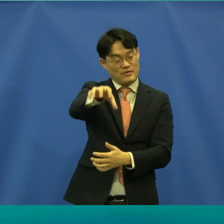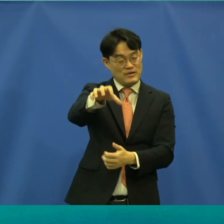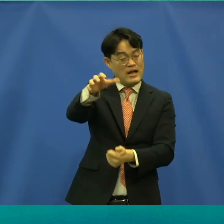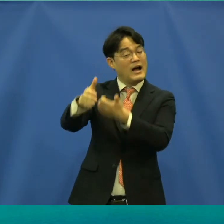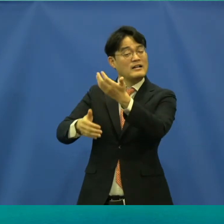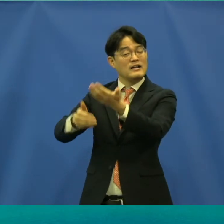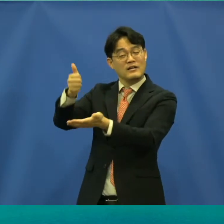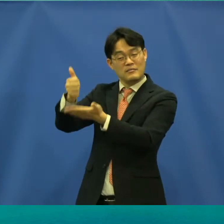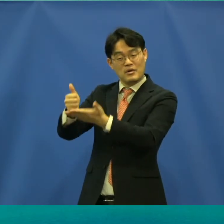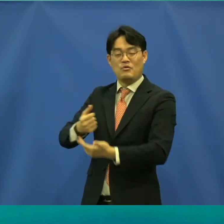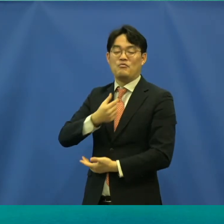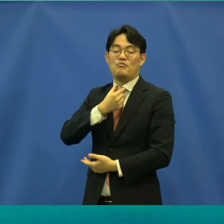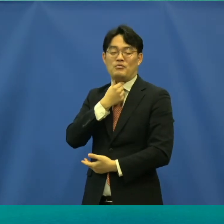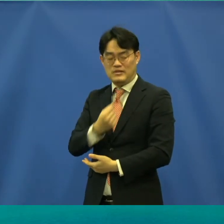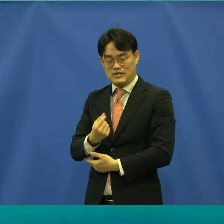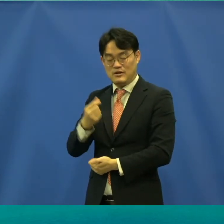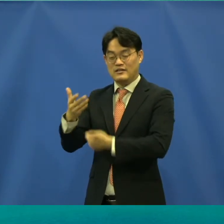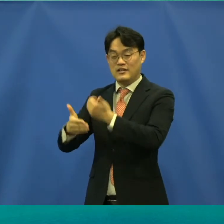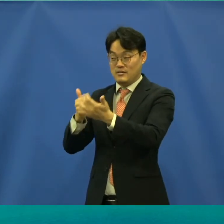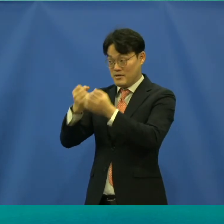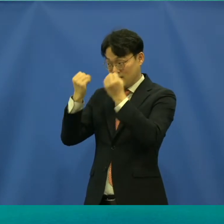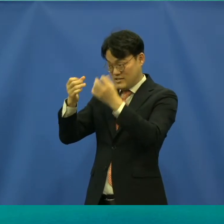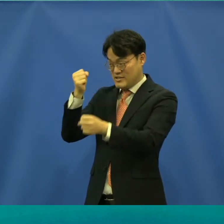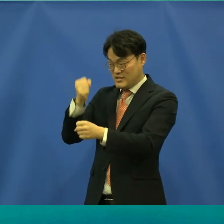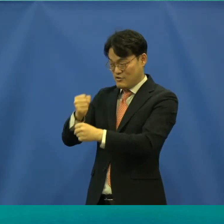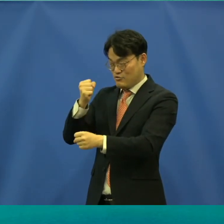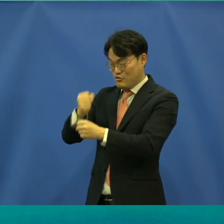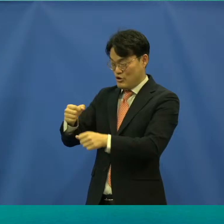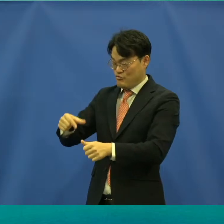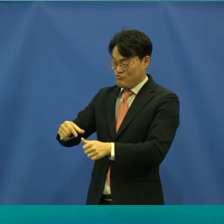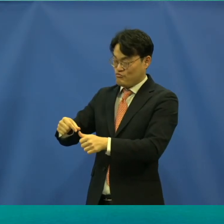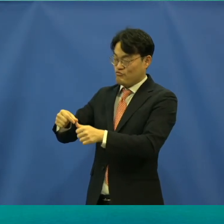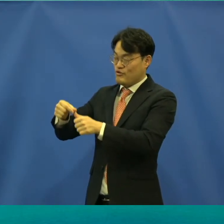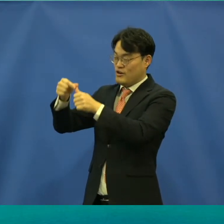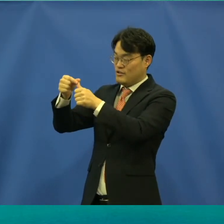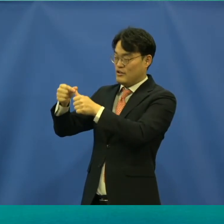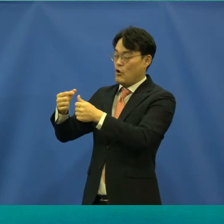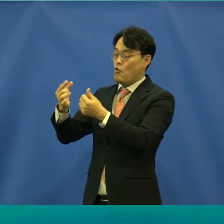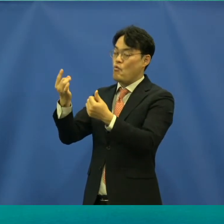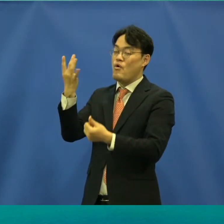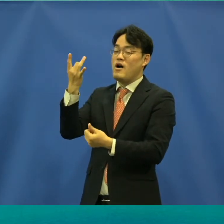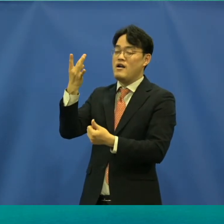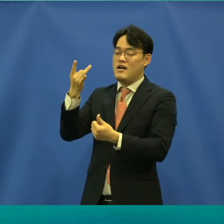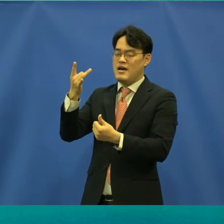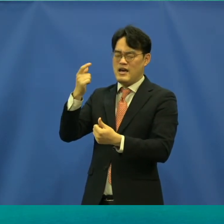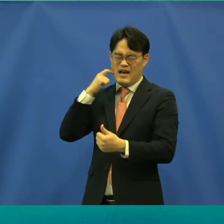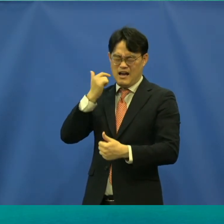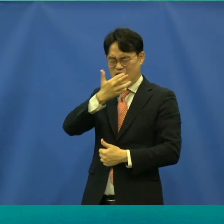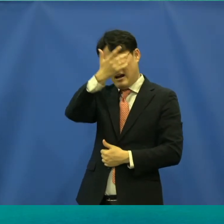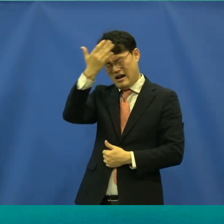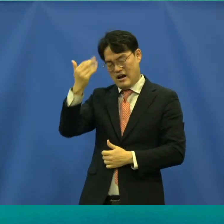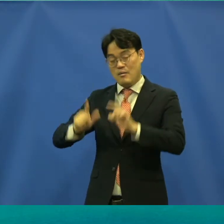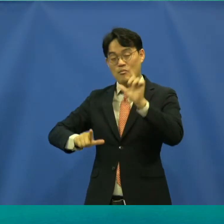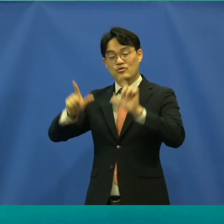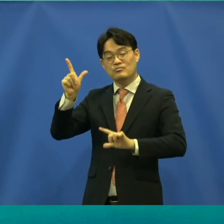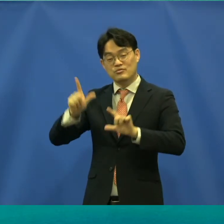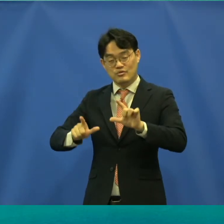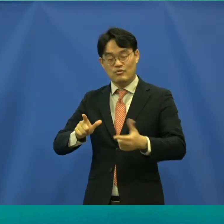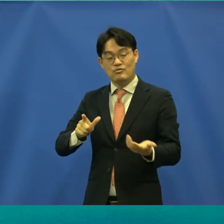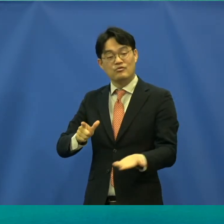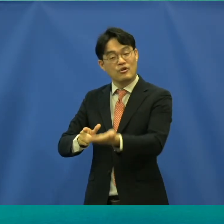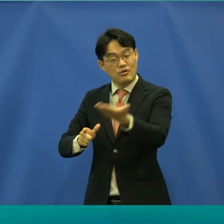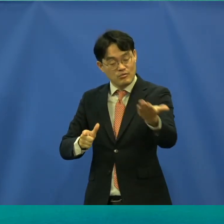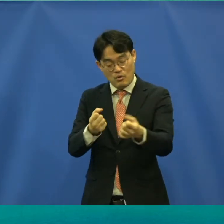나를 창조하시고 구원하셨던 그 원형으로 회복시켜 주시는 은혜가 있게 될